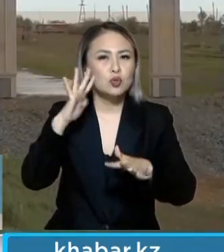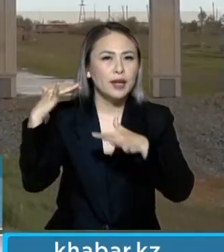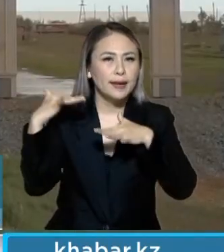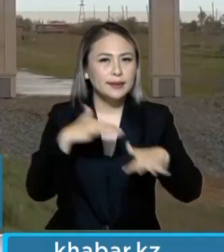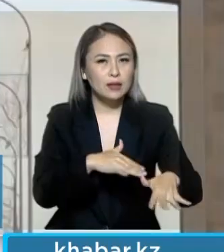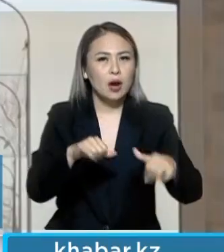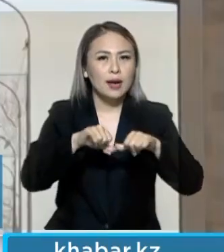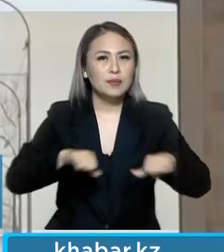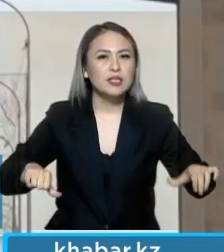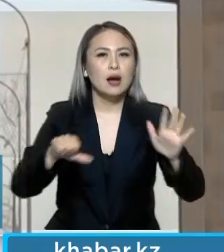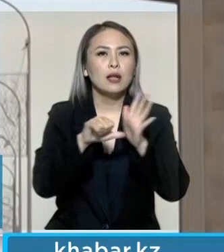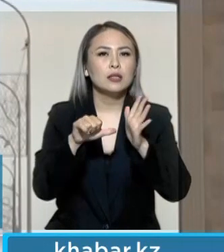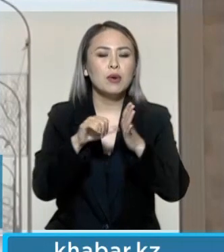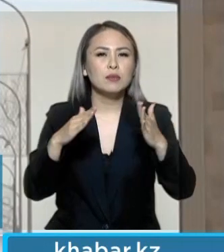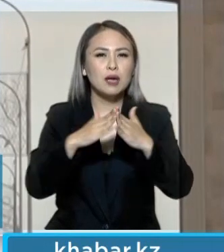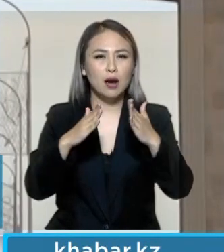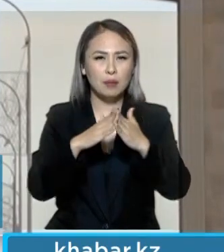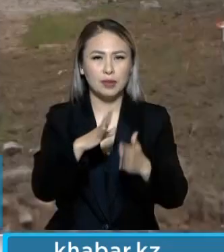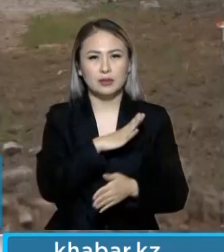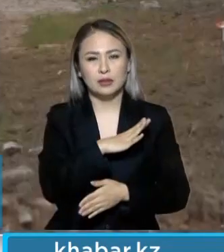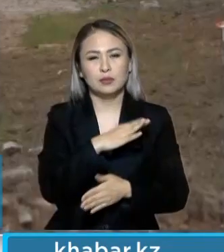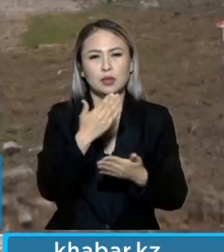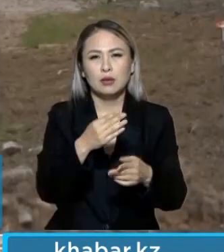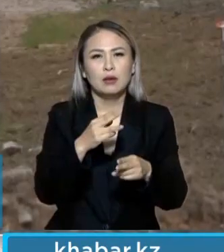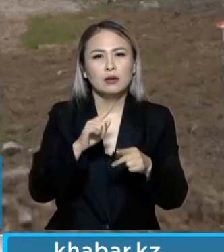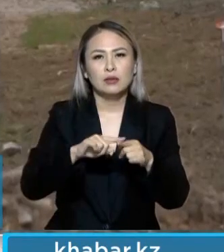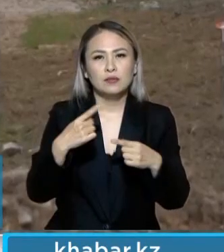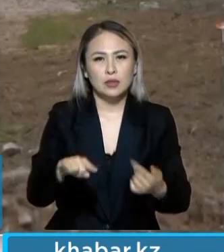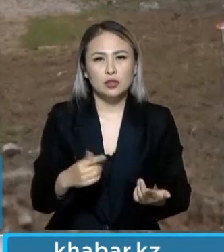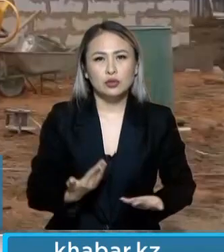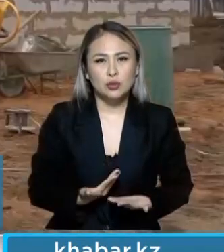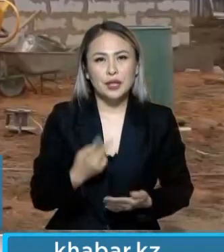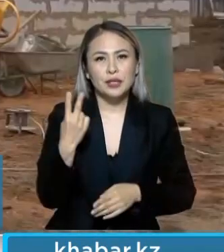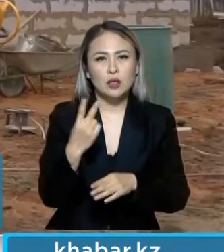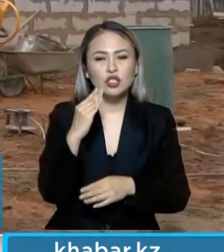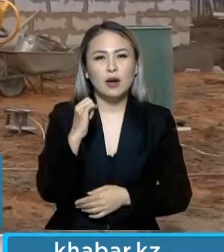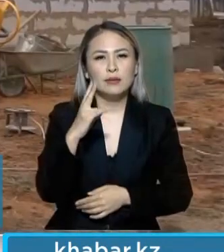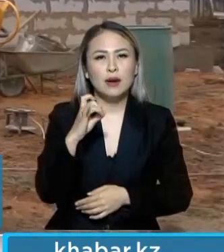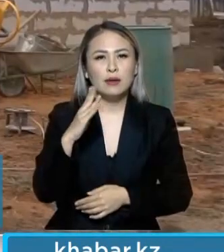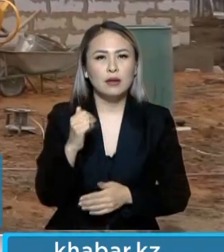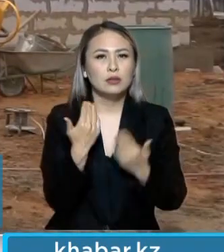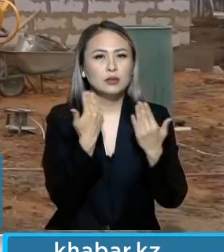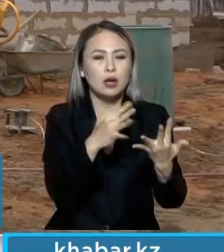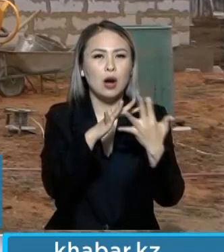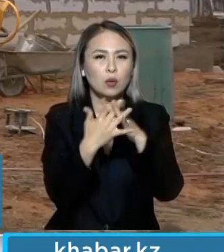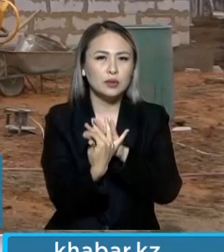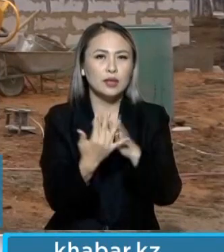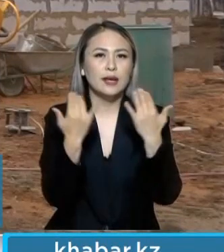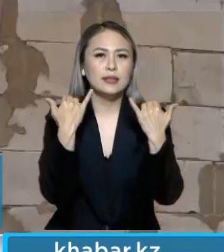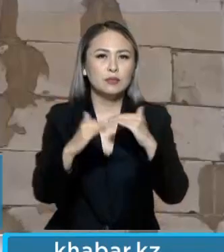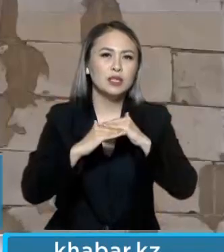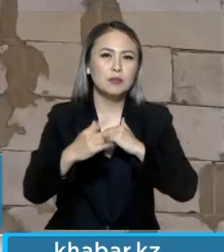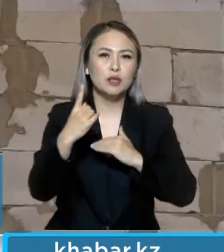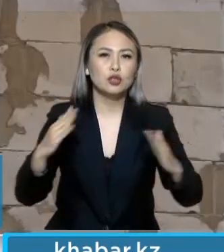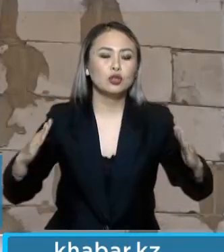су шайған еді. Арнайы комиссия 6 баспананы апатты деп таныды. Оның екеуі Жаңарқа ауданына қарасты Ынталы ауылында. Қазір